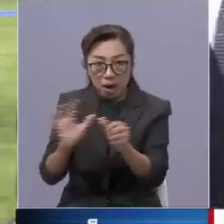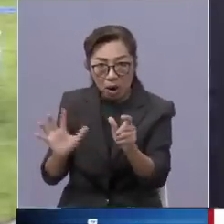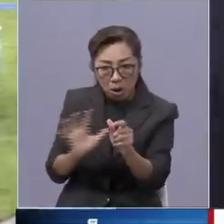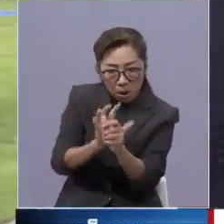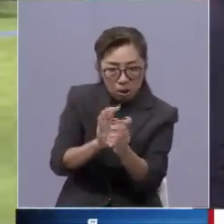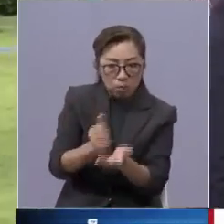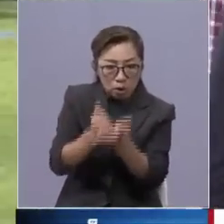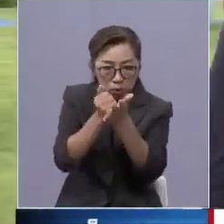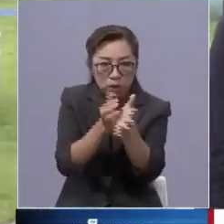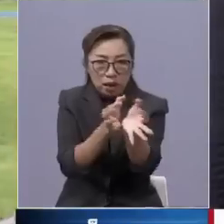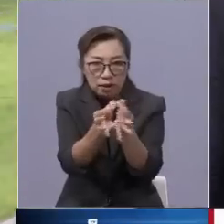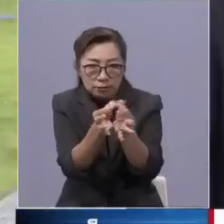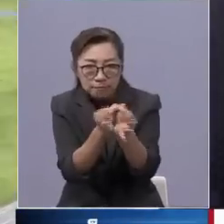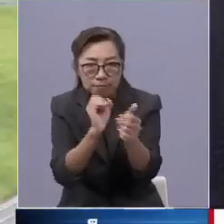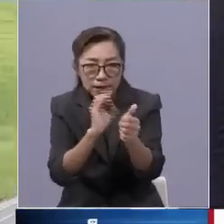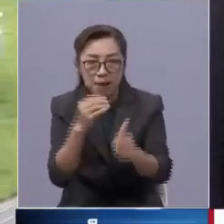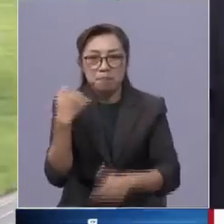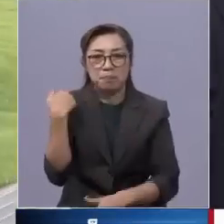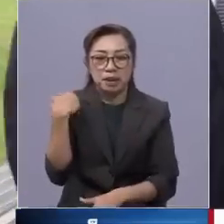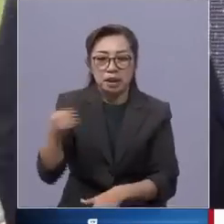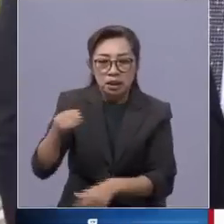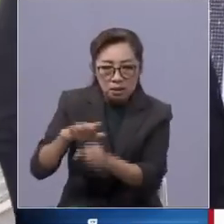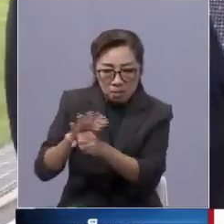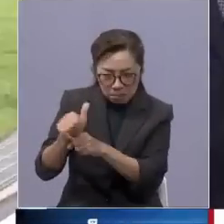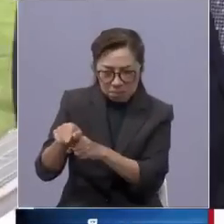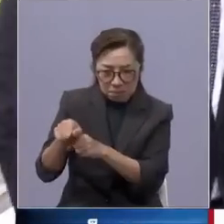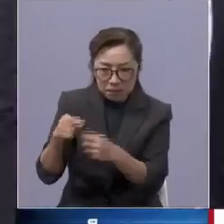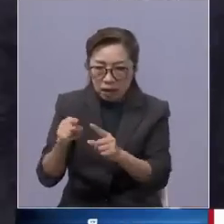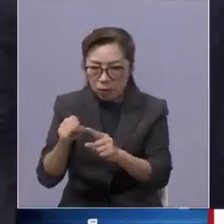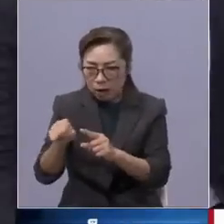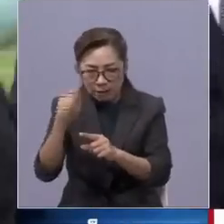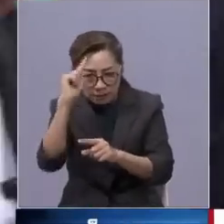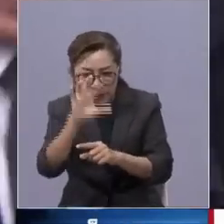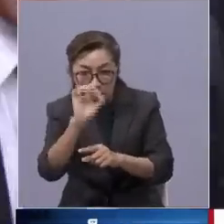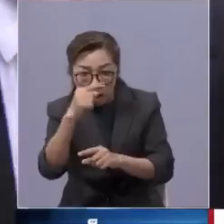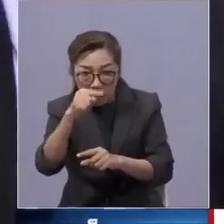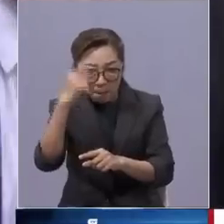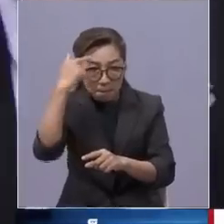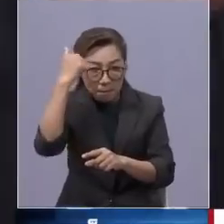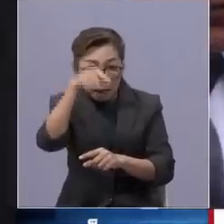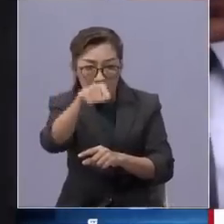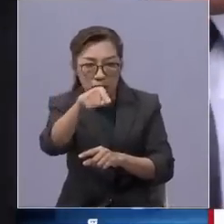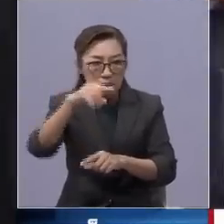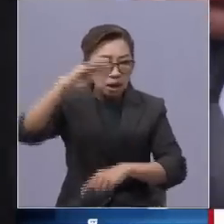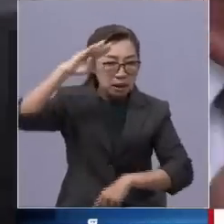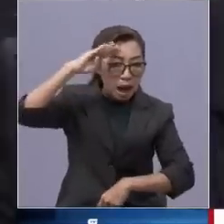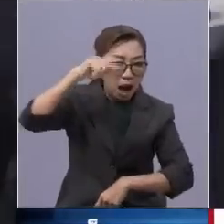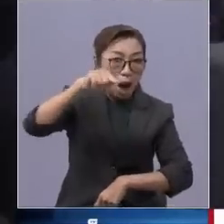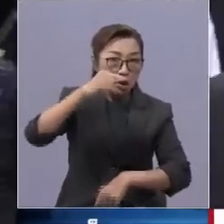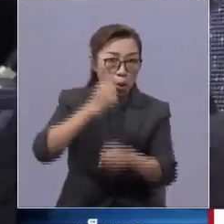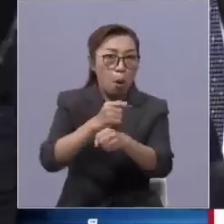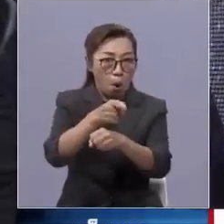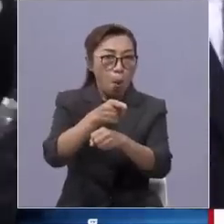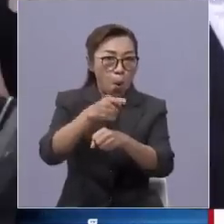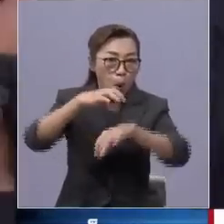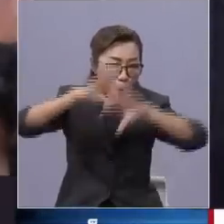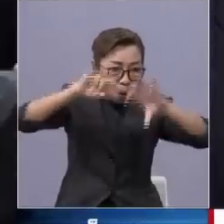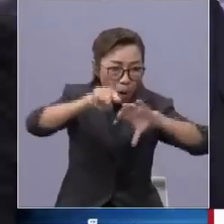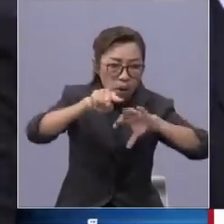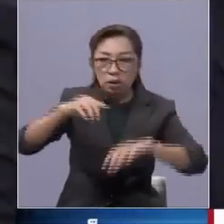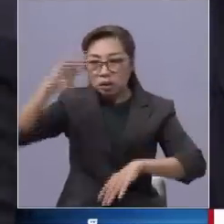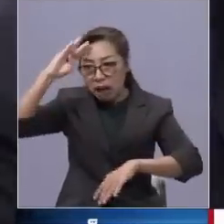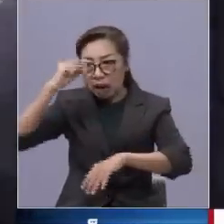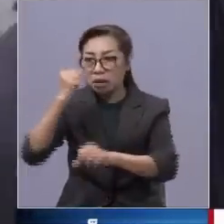จำนวนพอสมควรแต่ก็ยังไม่พอหรอกพยายามจะเฟ้นหาคนที่เหมาะสมทั้งทหารที่อยู่ในราชการเองทหารที่เก